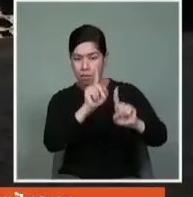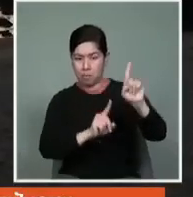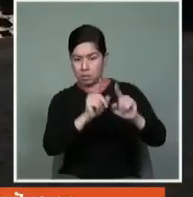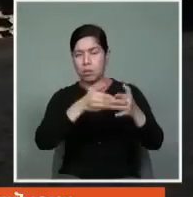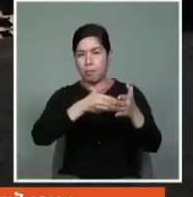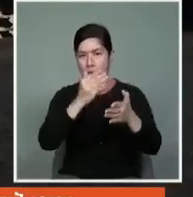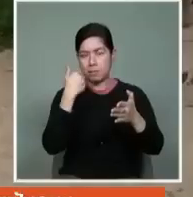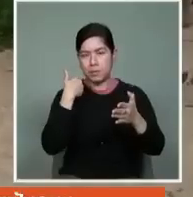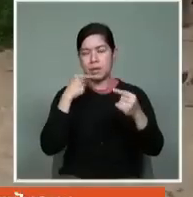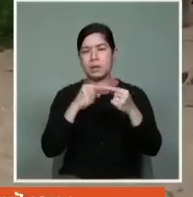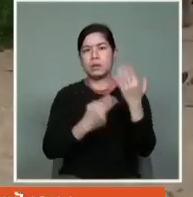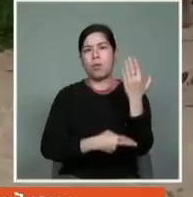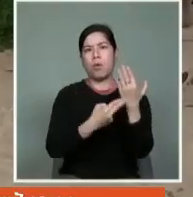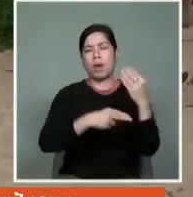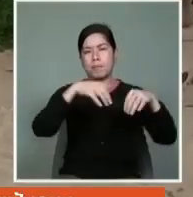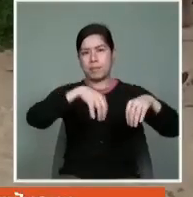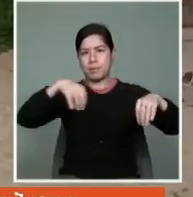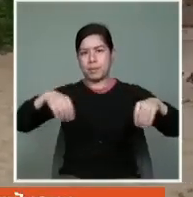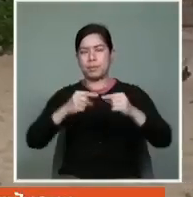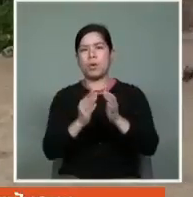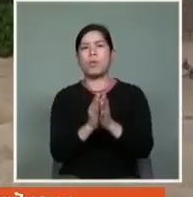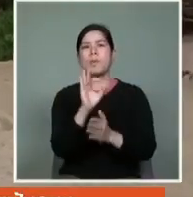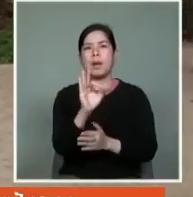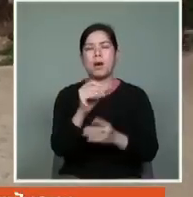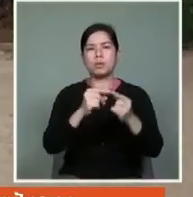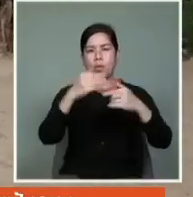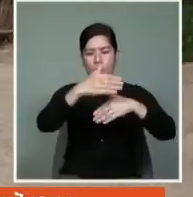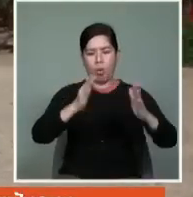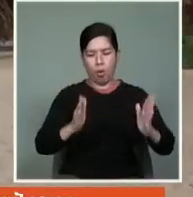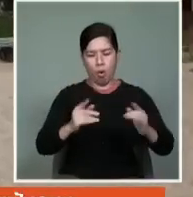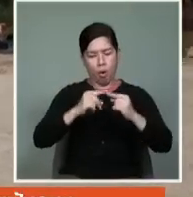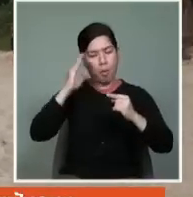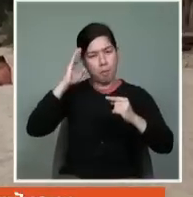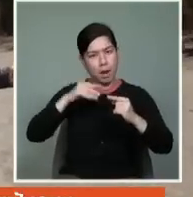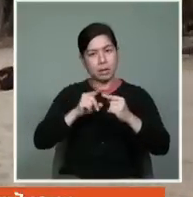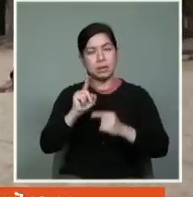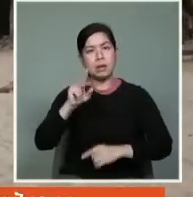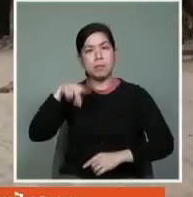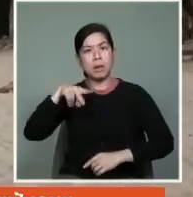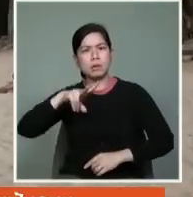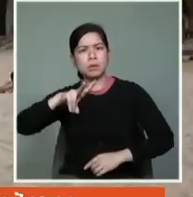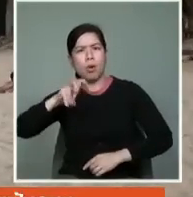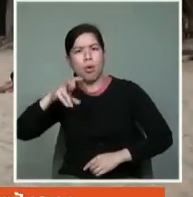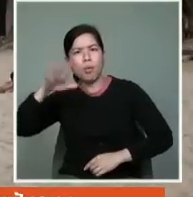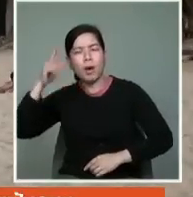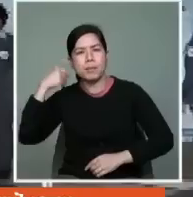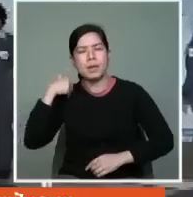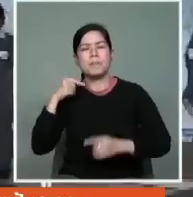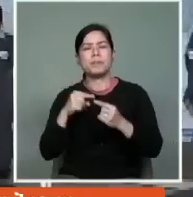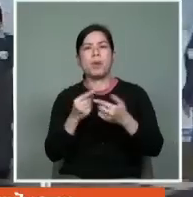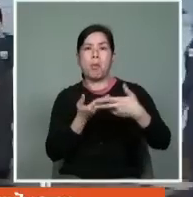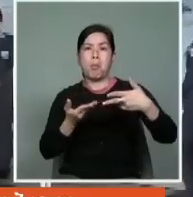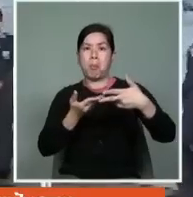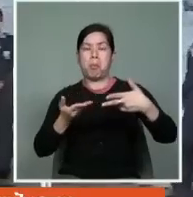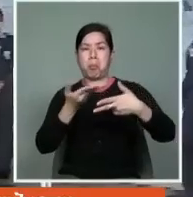ในจำนวนนี้รวมแล้ว 1,222 ห้องค่ะไล่กันไปตั้งแต่โรงแรมในระดับ3ดาวไปจนถึง5ดาวเลย